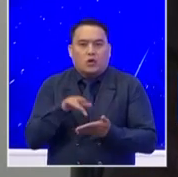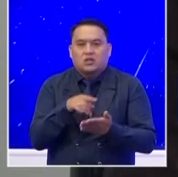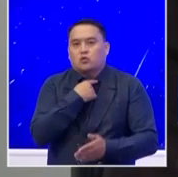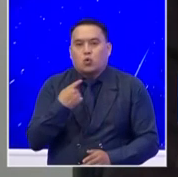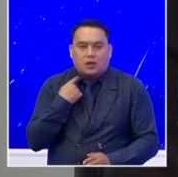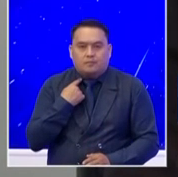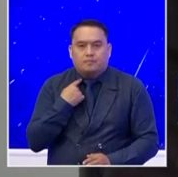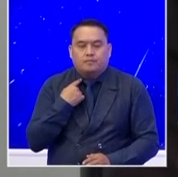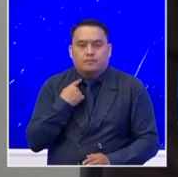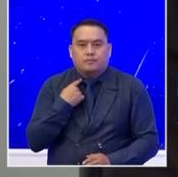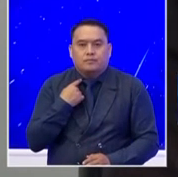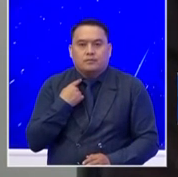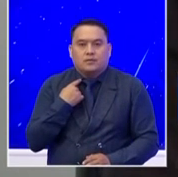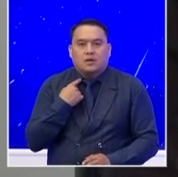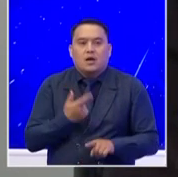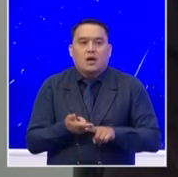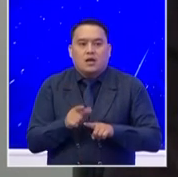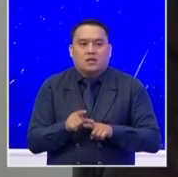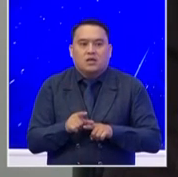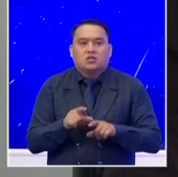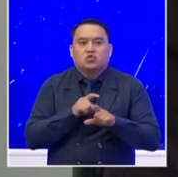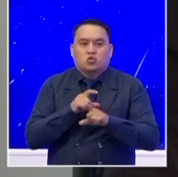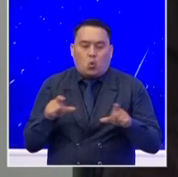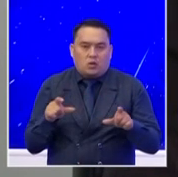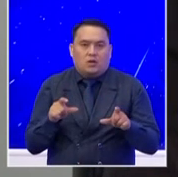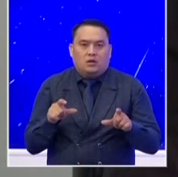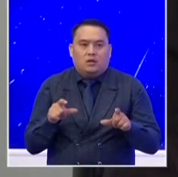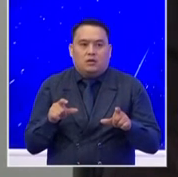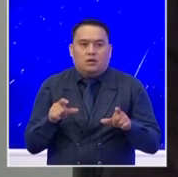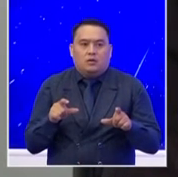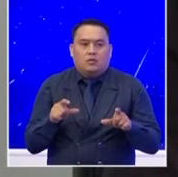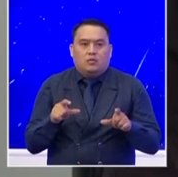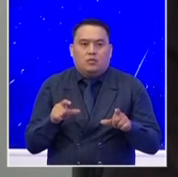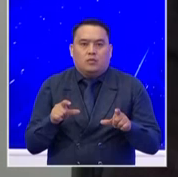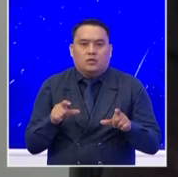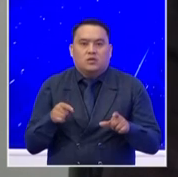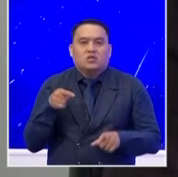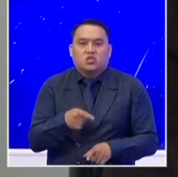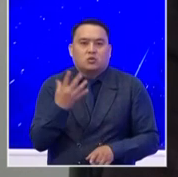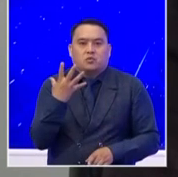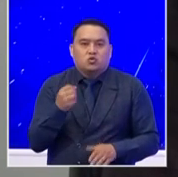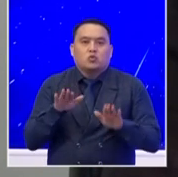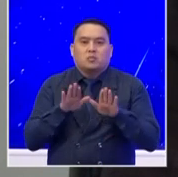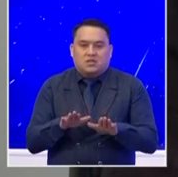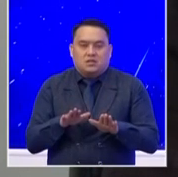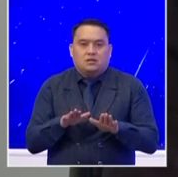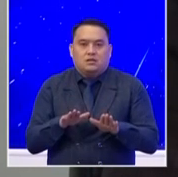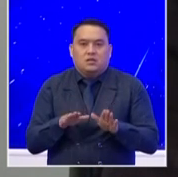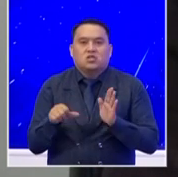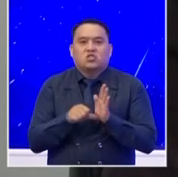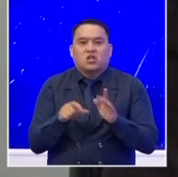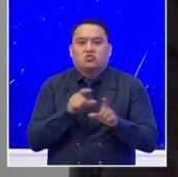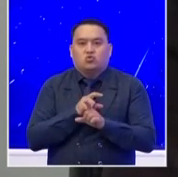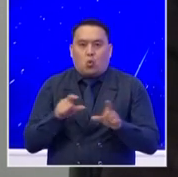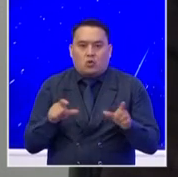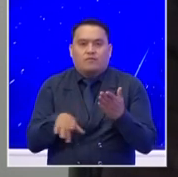Талдыкурган. Ну, данные школы являются то есть мощностью на 1500 мест. 6 школ и